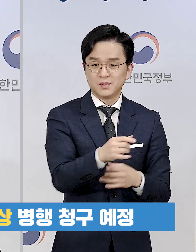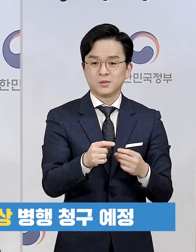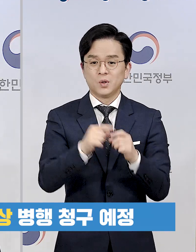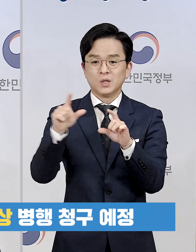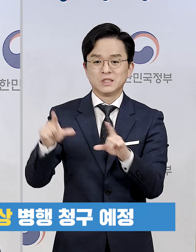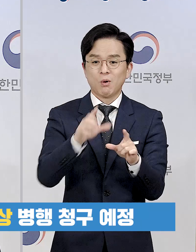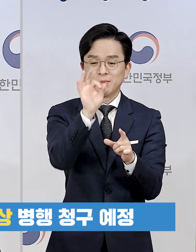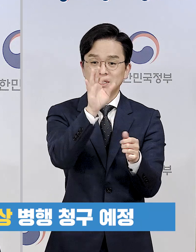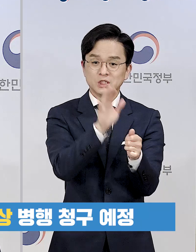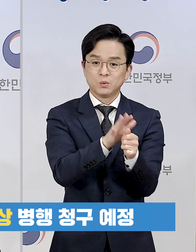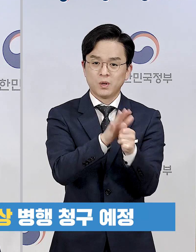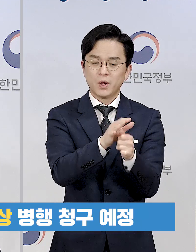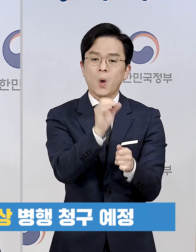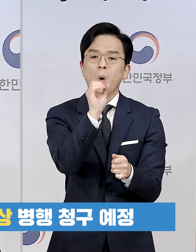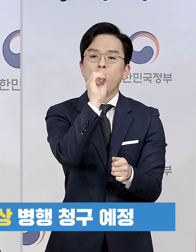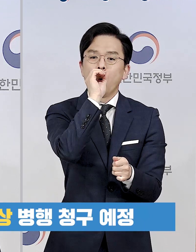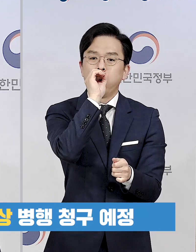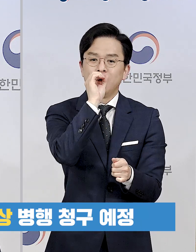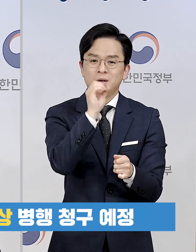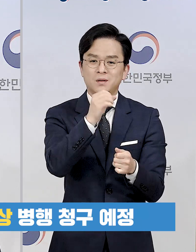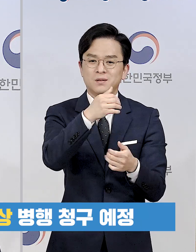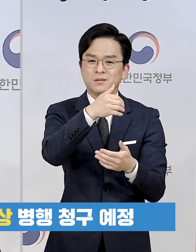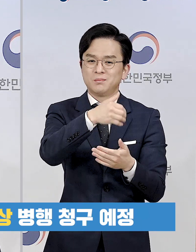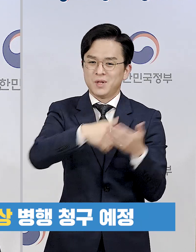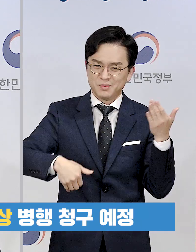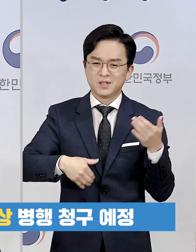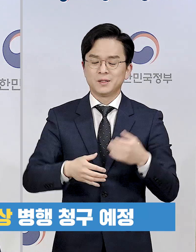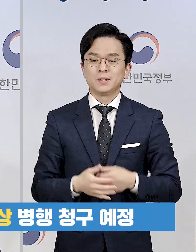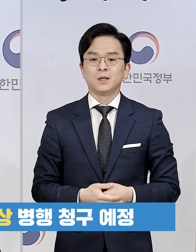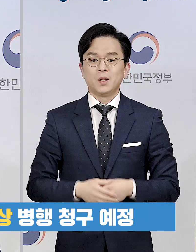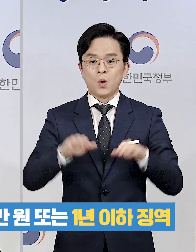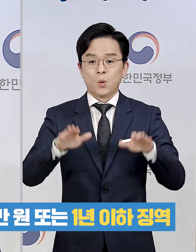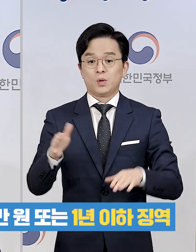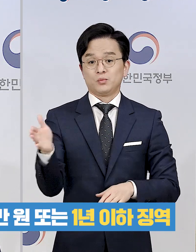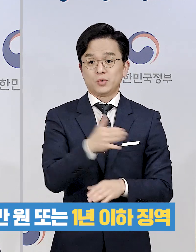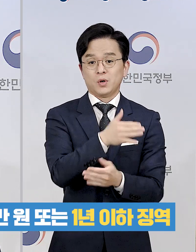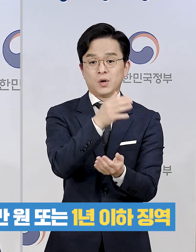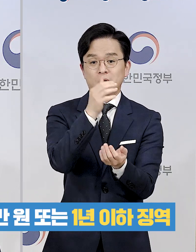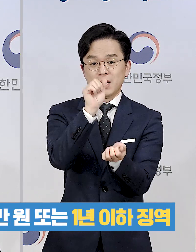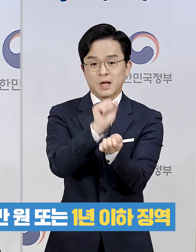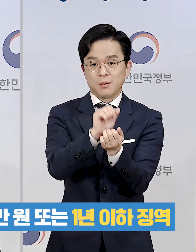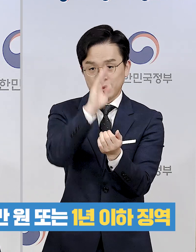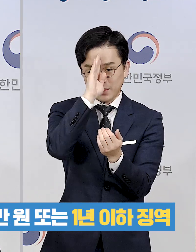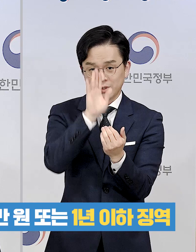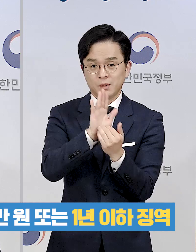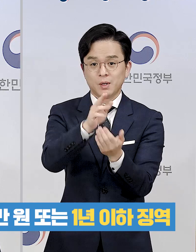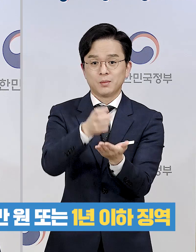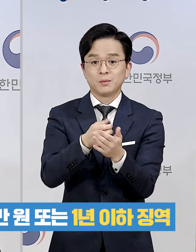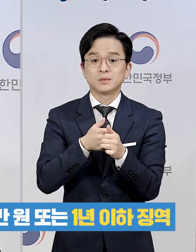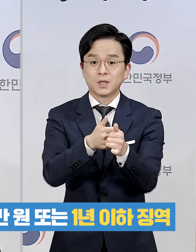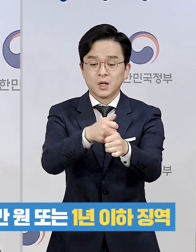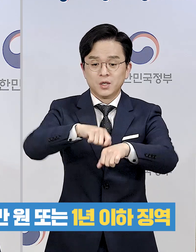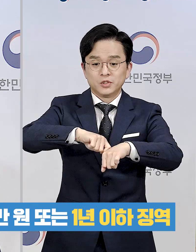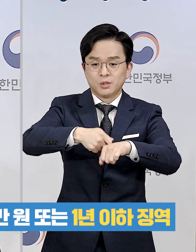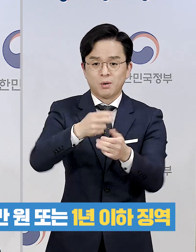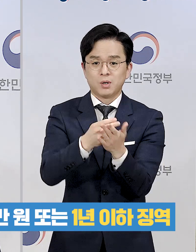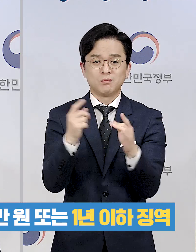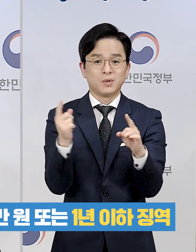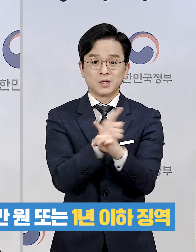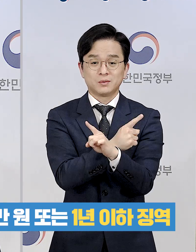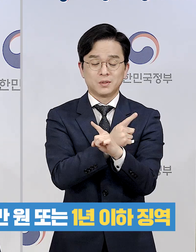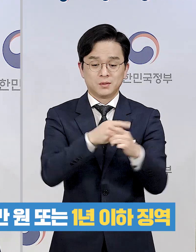긴급 재난지원금과 생활지원비 지급 대상에서도 원천 배제됩니다. 또한 오늘부터 감염병 예방법에